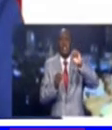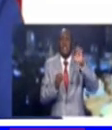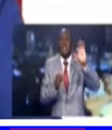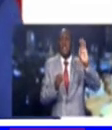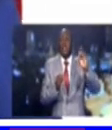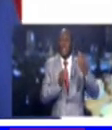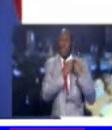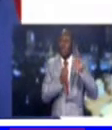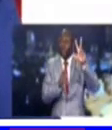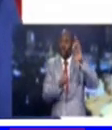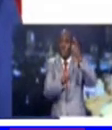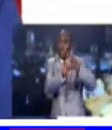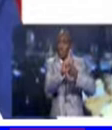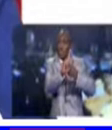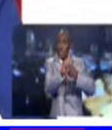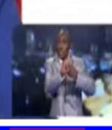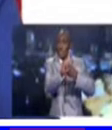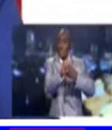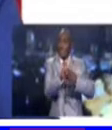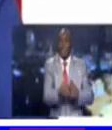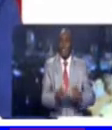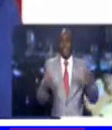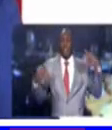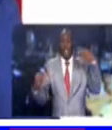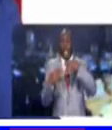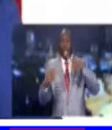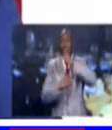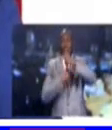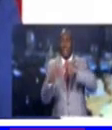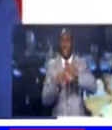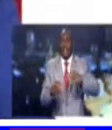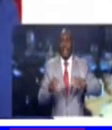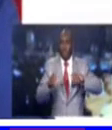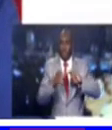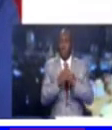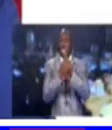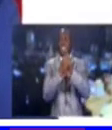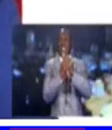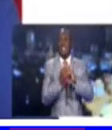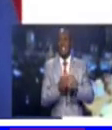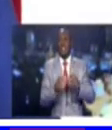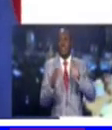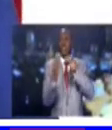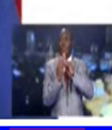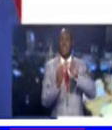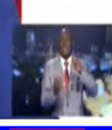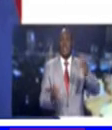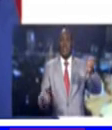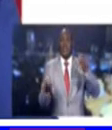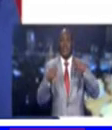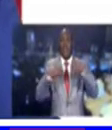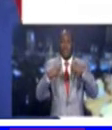depuis trois mois une véritable guerre mondiale s'est déclenchée contre cet ennemi comment